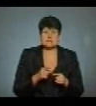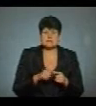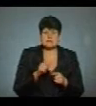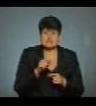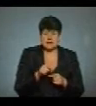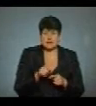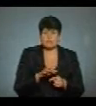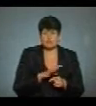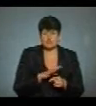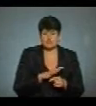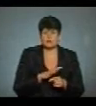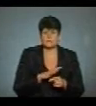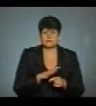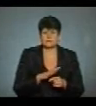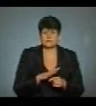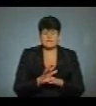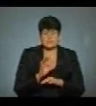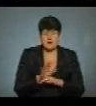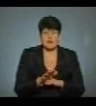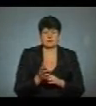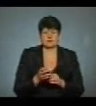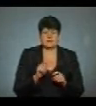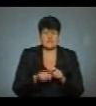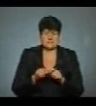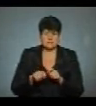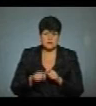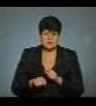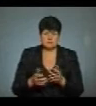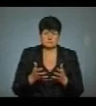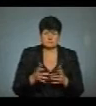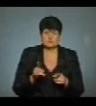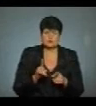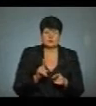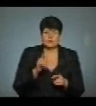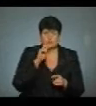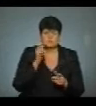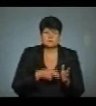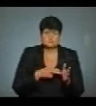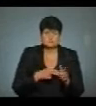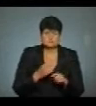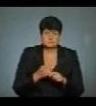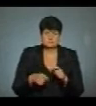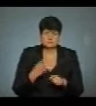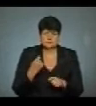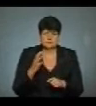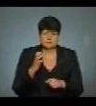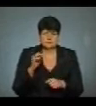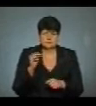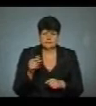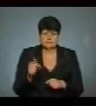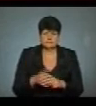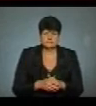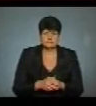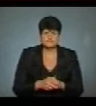конструкція була вилучена та направлена на експертизу. Досудовим розслідуванням встановлено те, що «Укрзалізниці» завдані збитки близько 400 тисяч